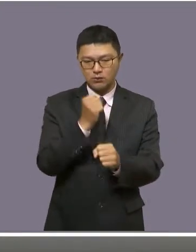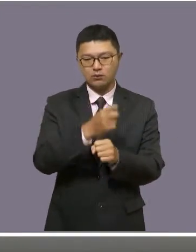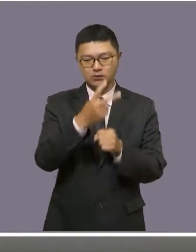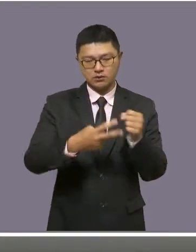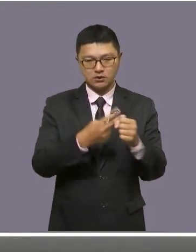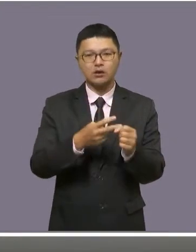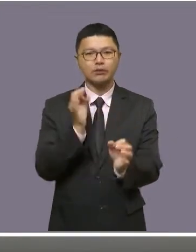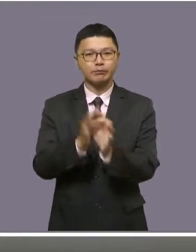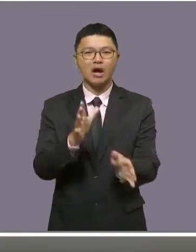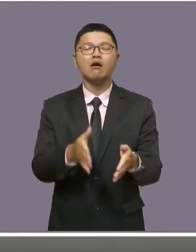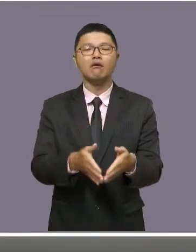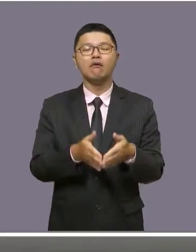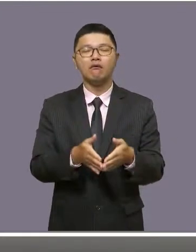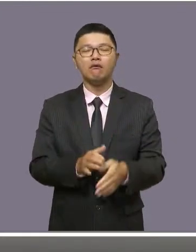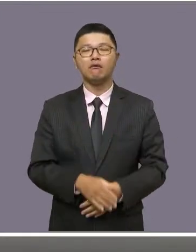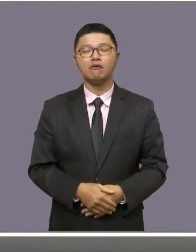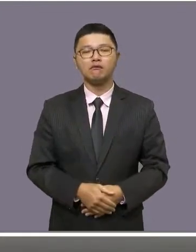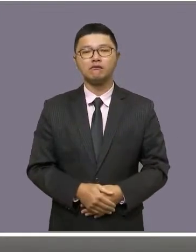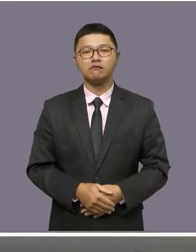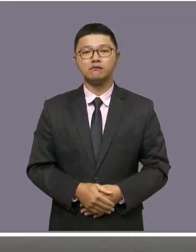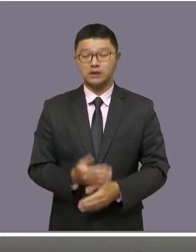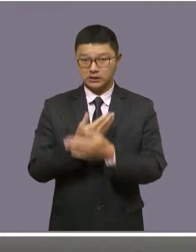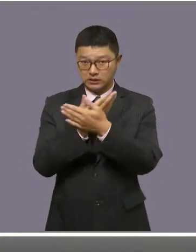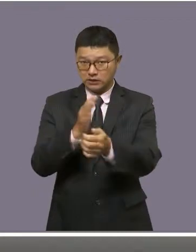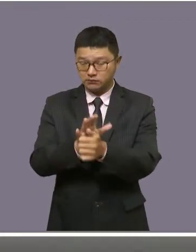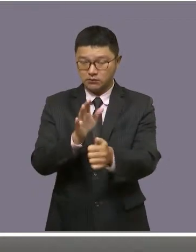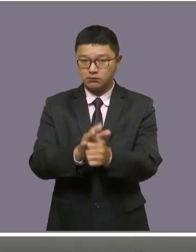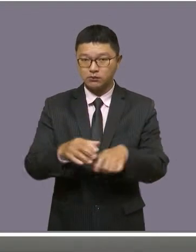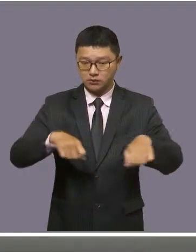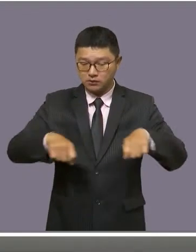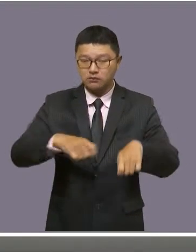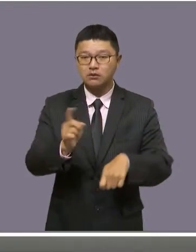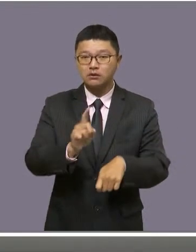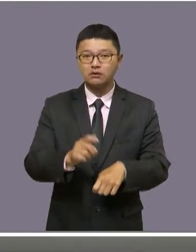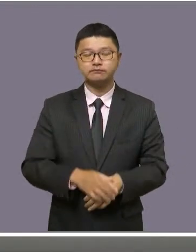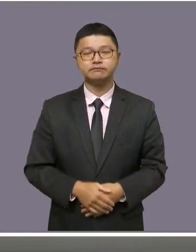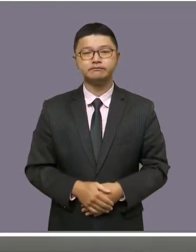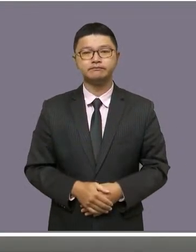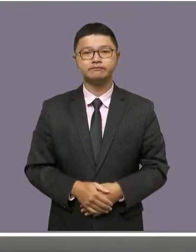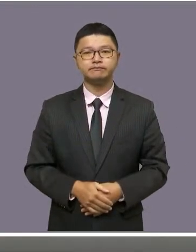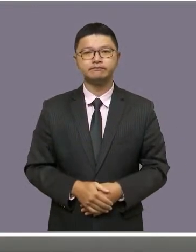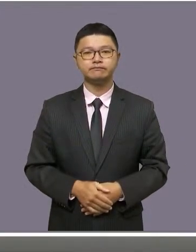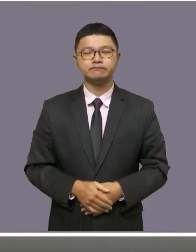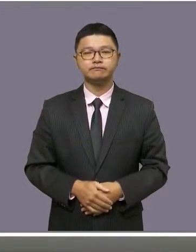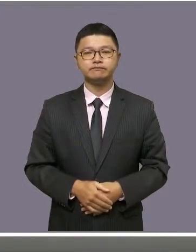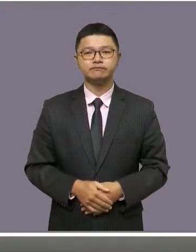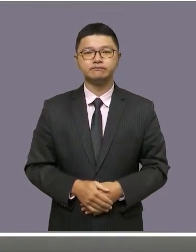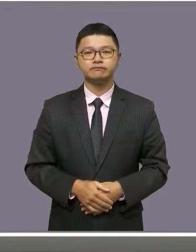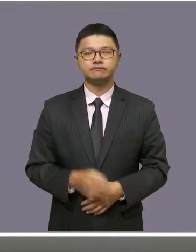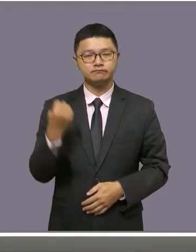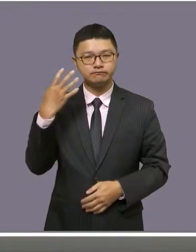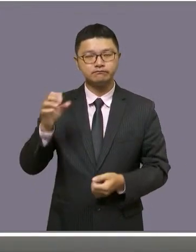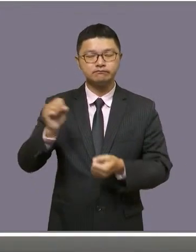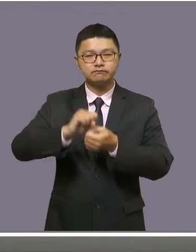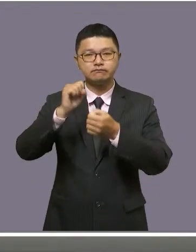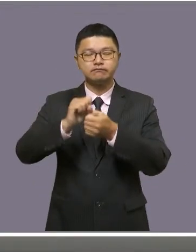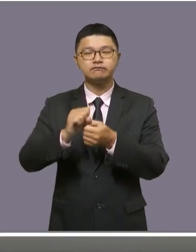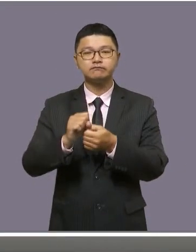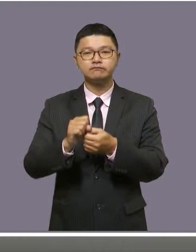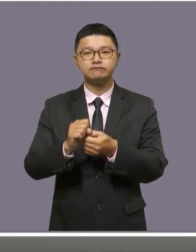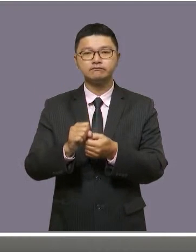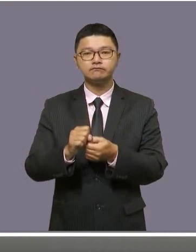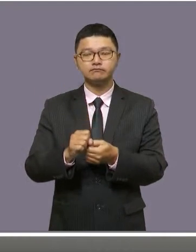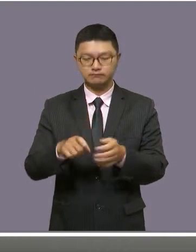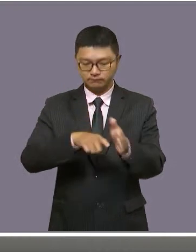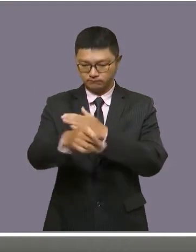好，那我们的奖助措施我们这次为了因应来扩增，所以我们新增了一个新型